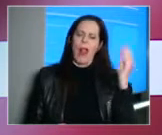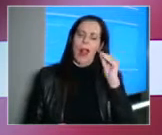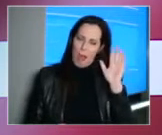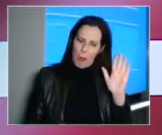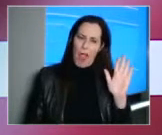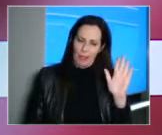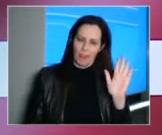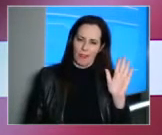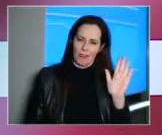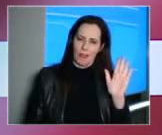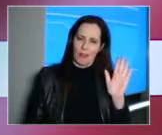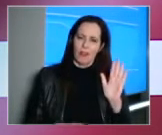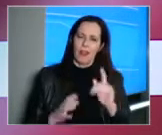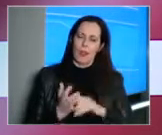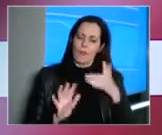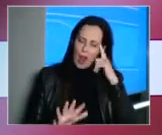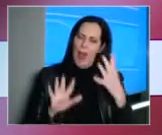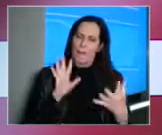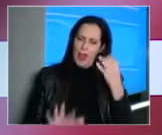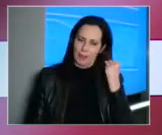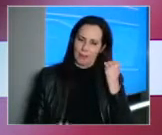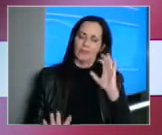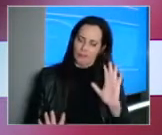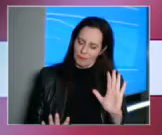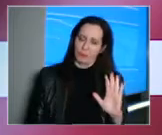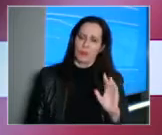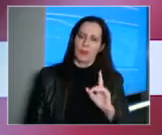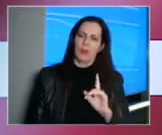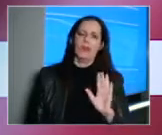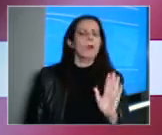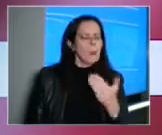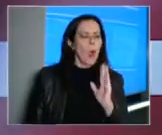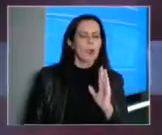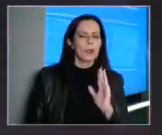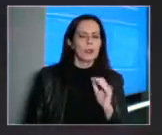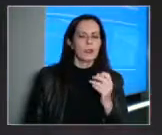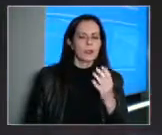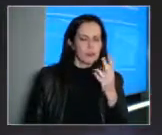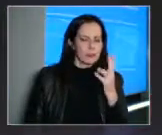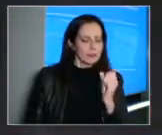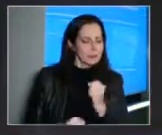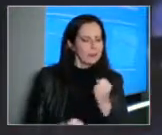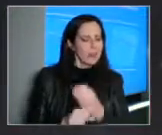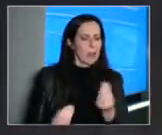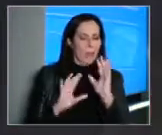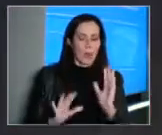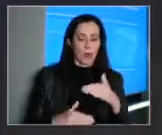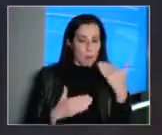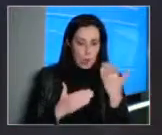למד את השיעור של רודנים אחרים, שבו נשיג כמה נקודות. ובסופו של